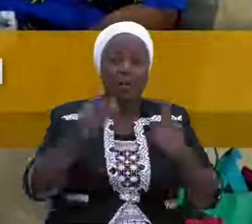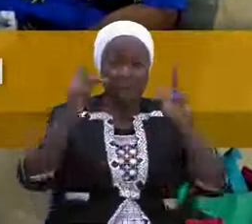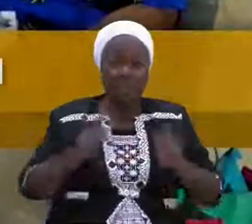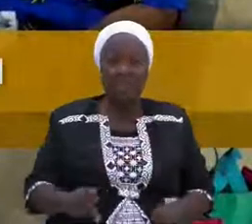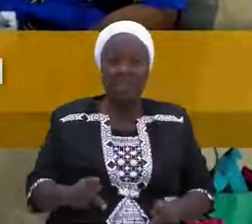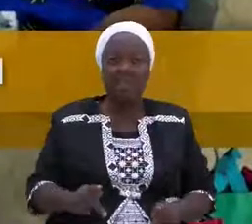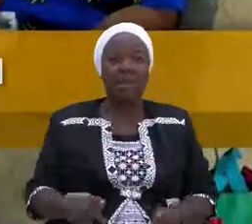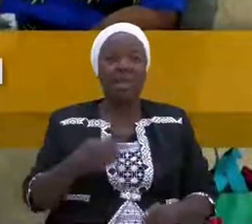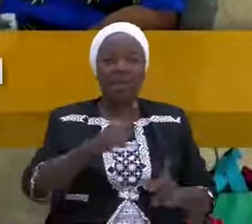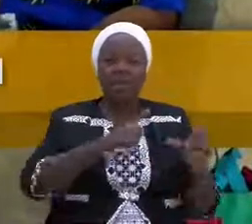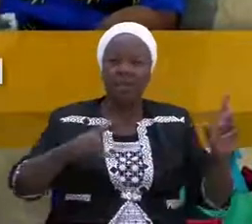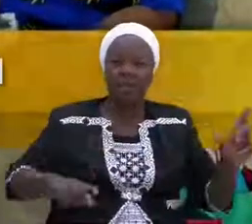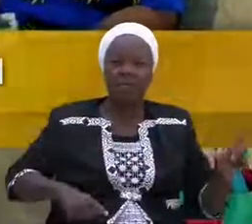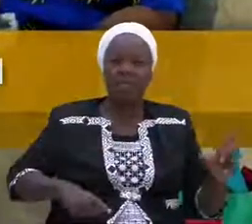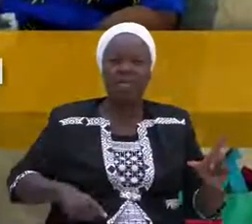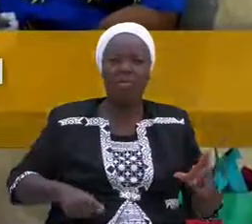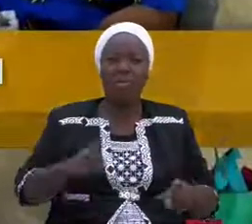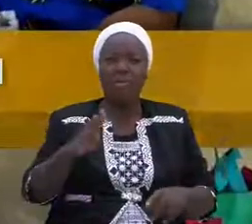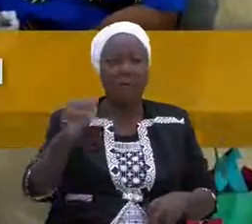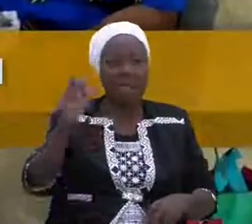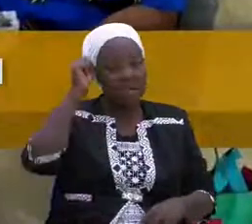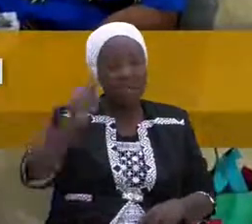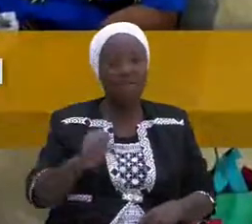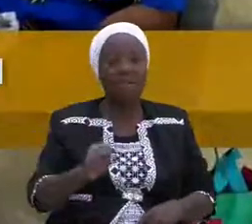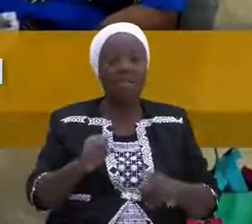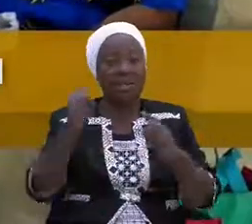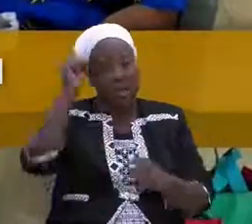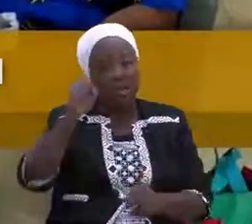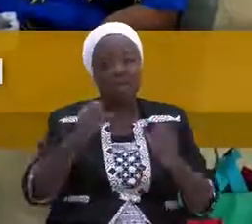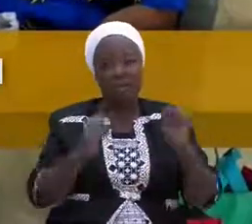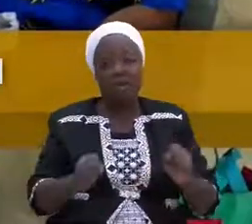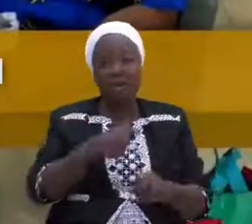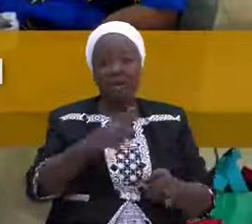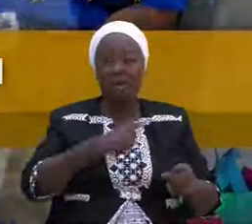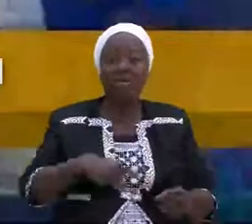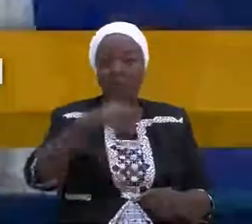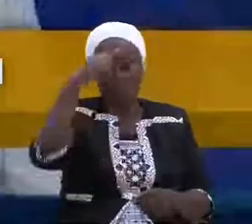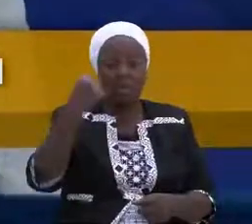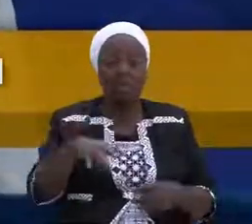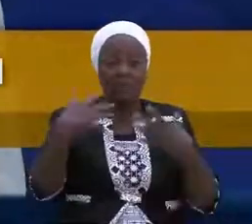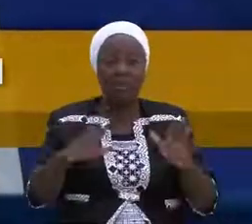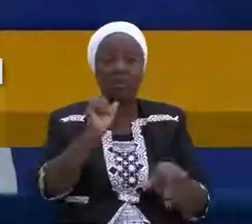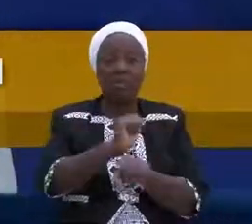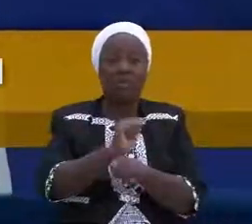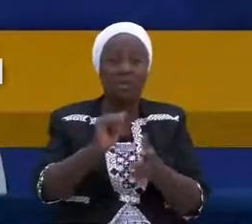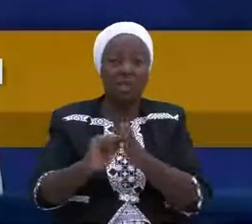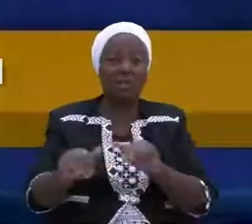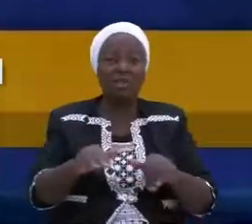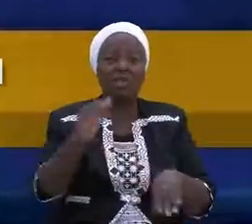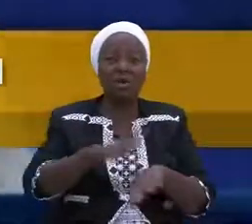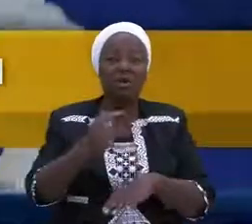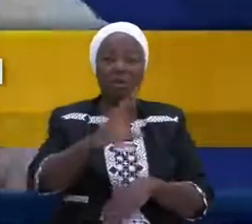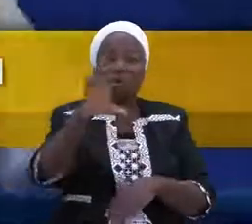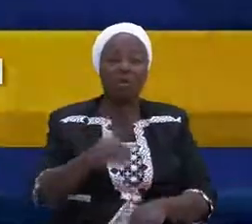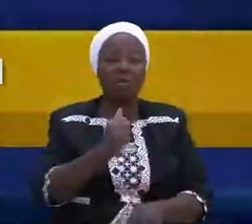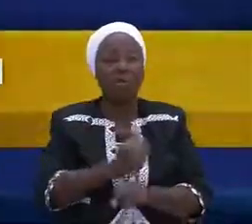personnalité convertie. Le Seigneur, par sa puissance, le Seigneur, à cause de l'œuvre achevée qu'il a accompli sur la